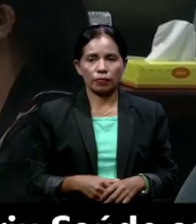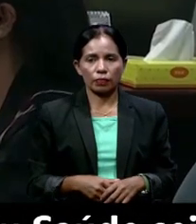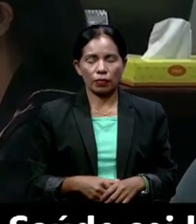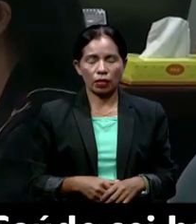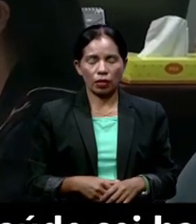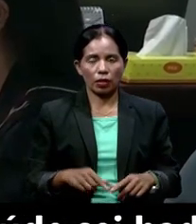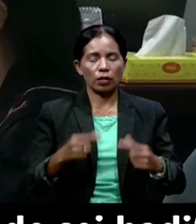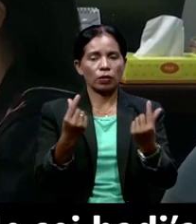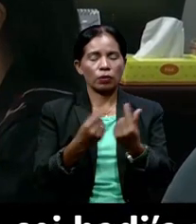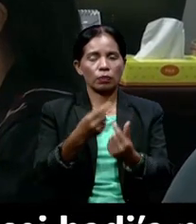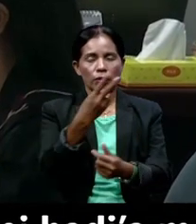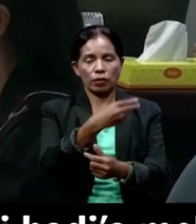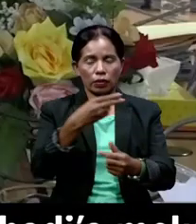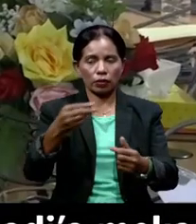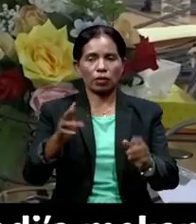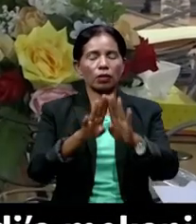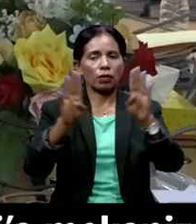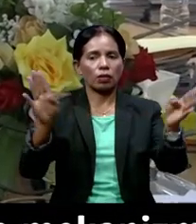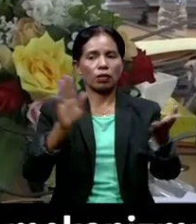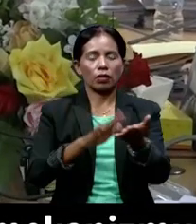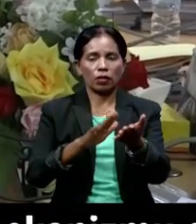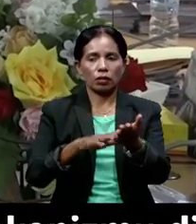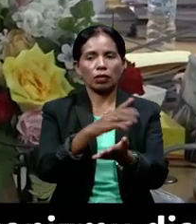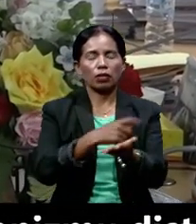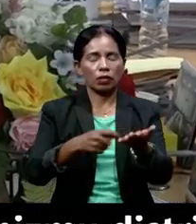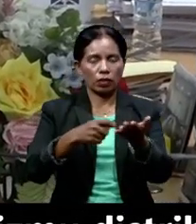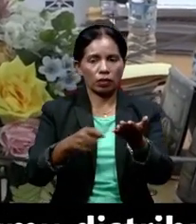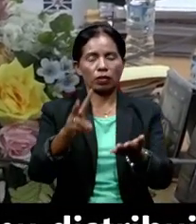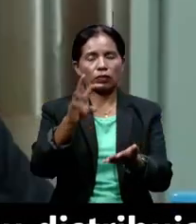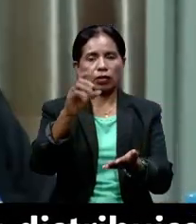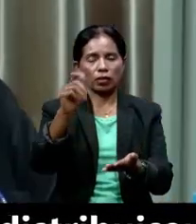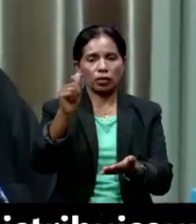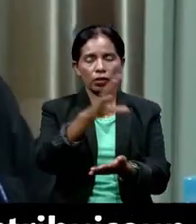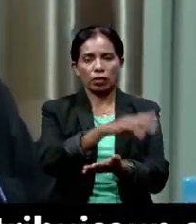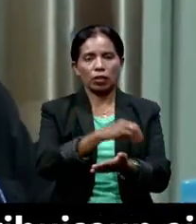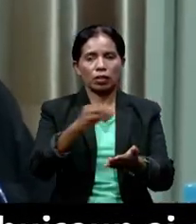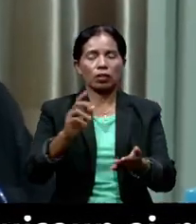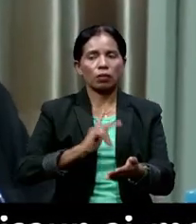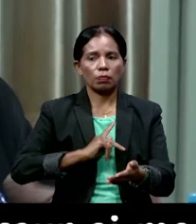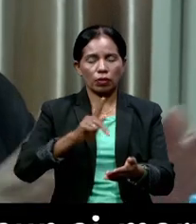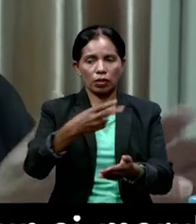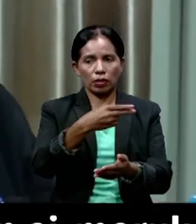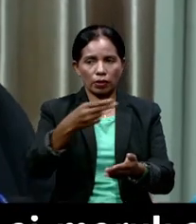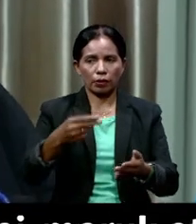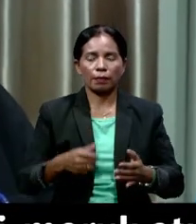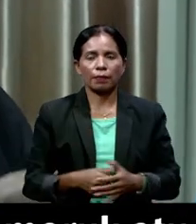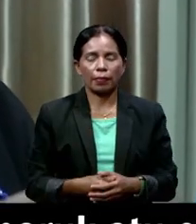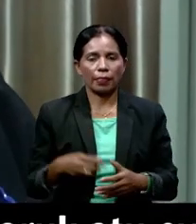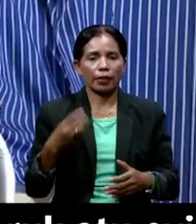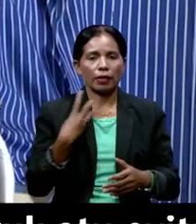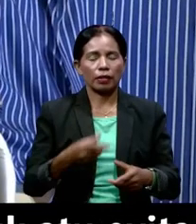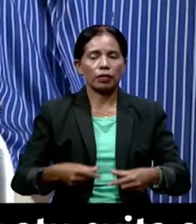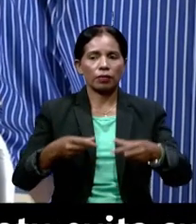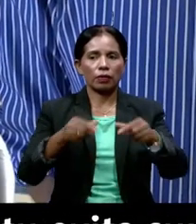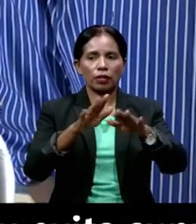Fundação Kroman Malaka Indonesia akan keluarga bolsa studi ensino teknik vokasional di Timor-Oeste yang Malaka Kupang Indonesia. Beasiswa yang kita berikan kepada